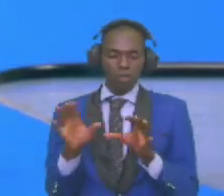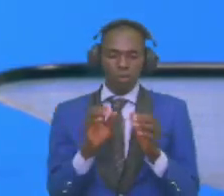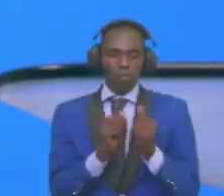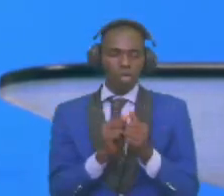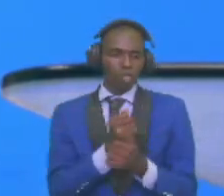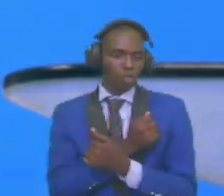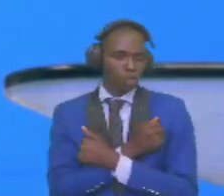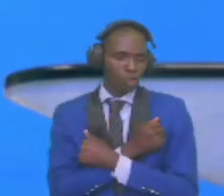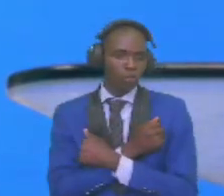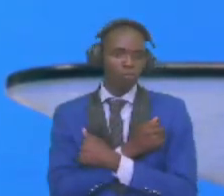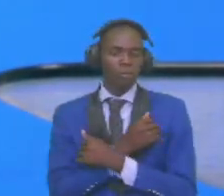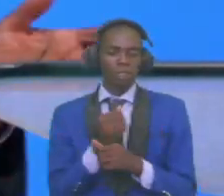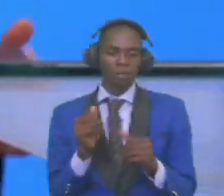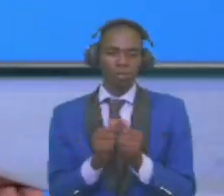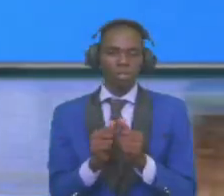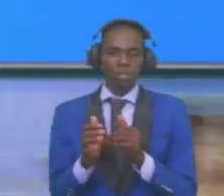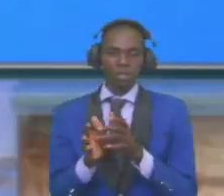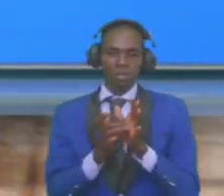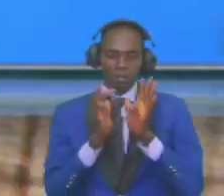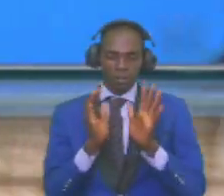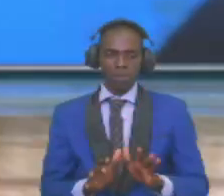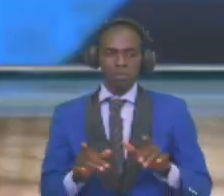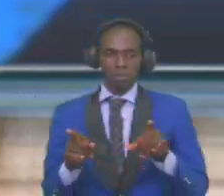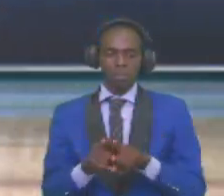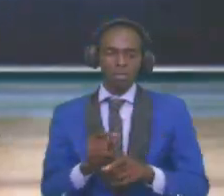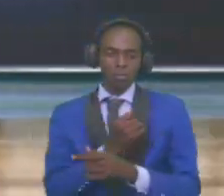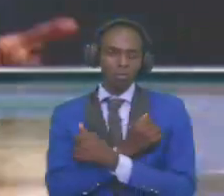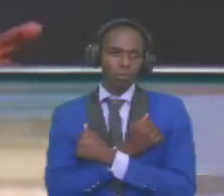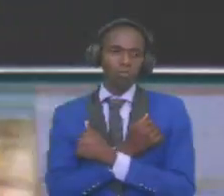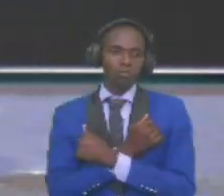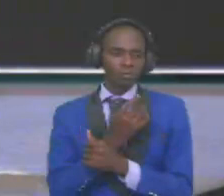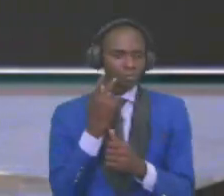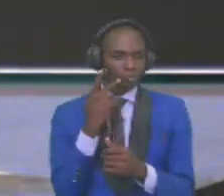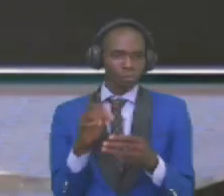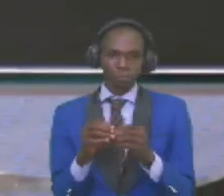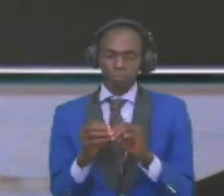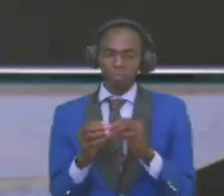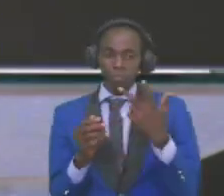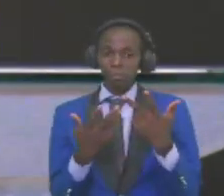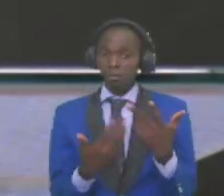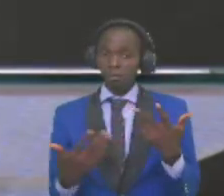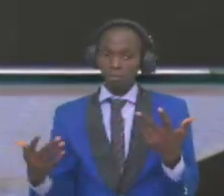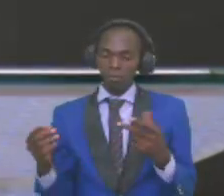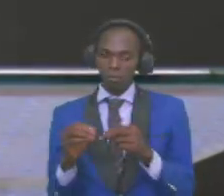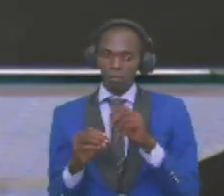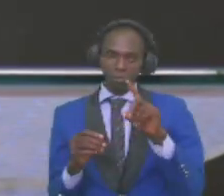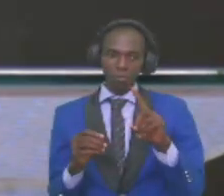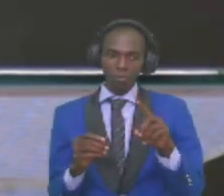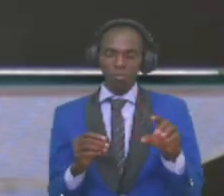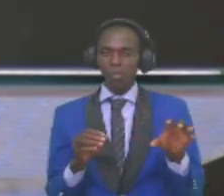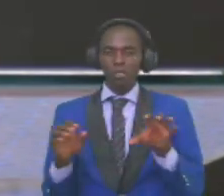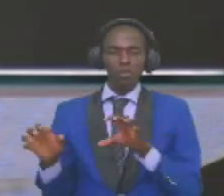la charité avec l'amour de christ de l'avoir toi chose ici vertou